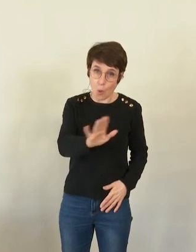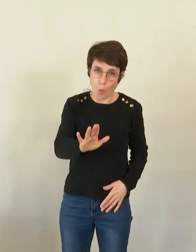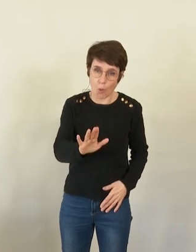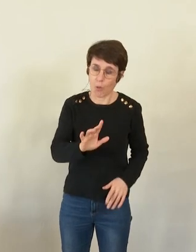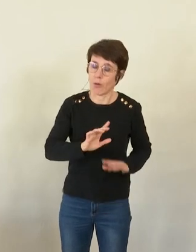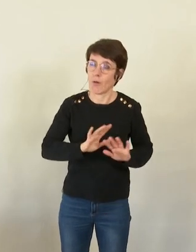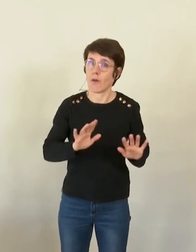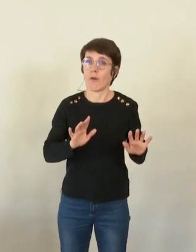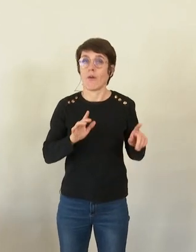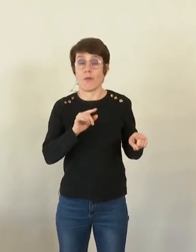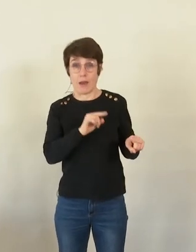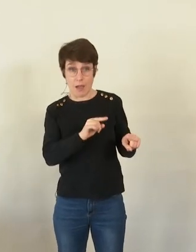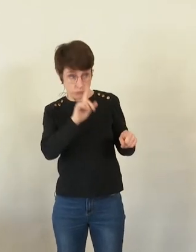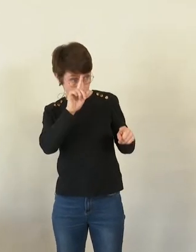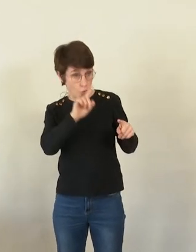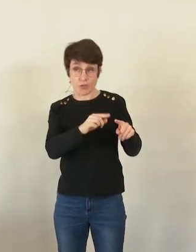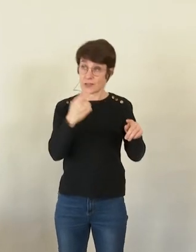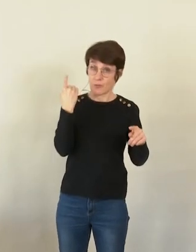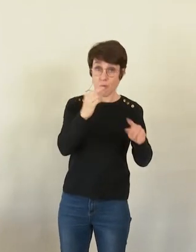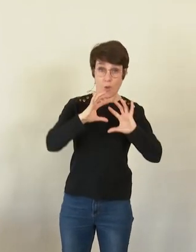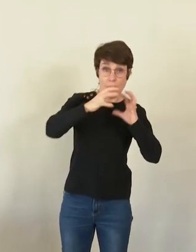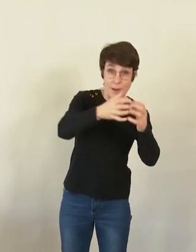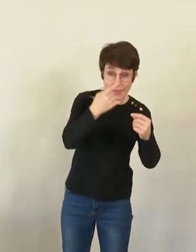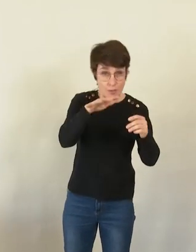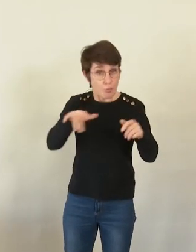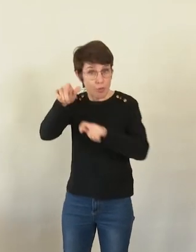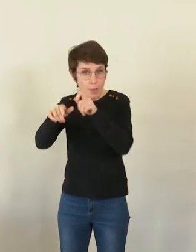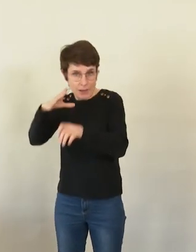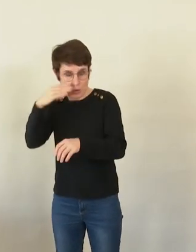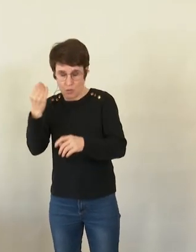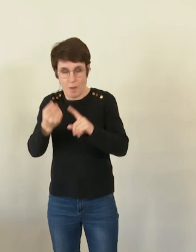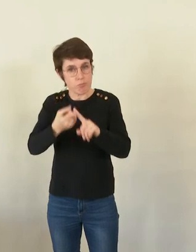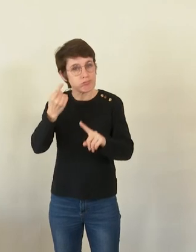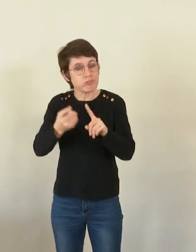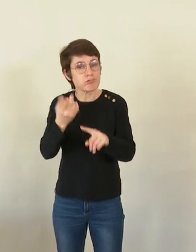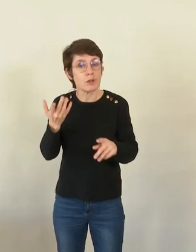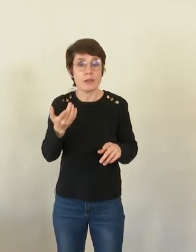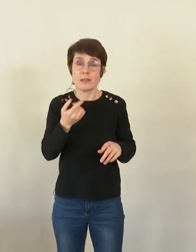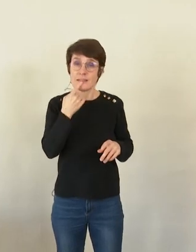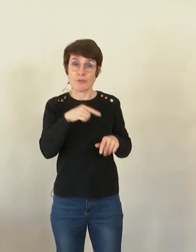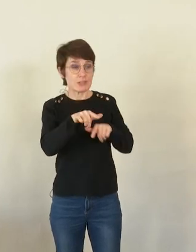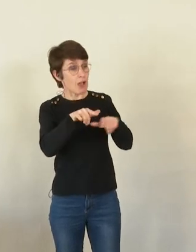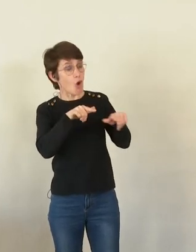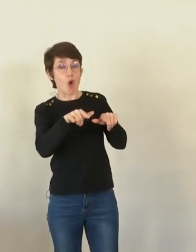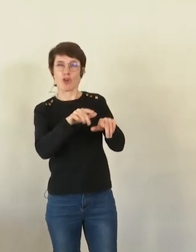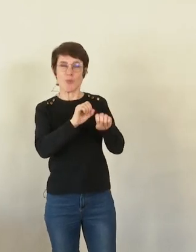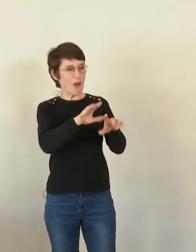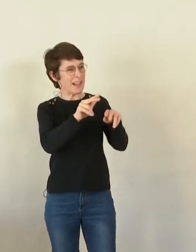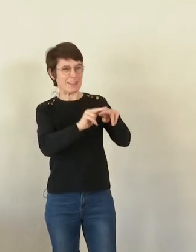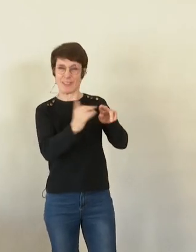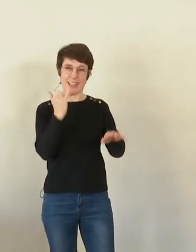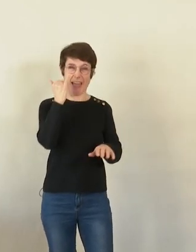plus les enjeux pour la planète et les habitants sont trop importants il ne peut pas être laissé vide sans autre raison que la